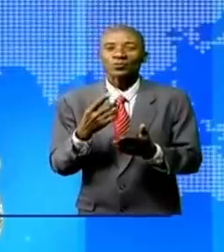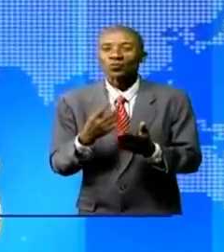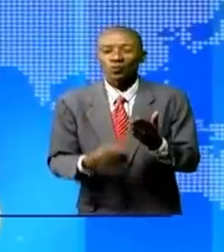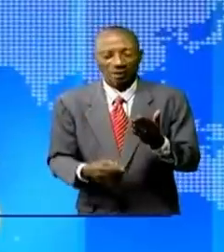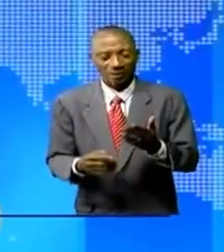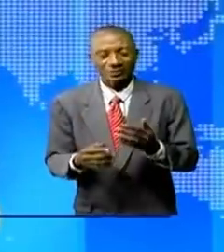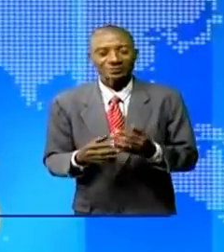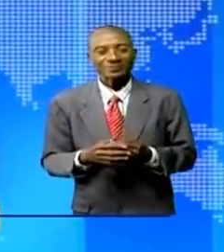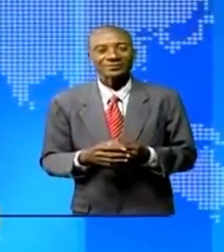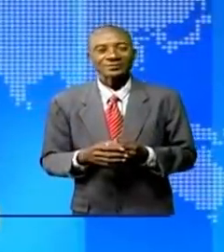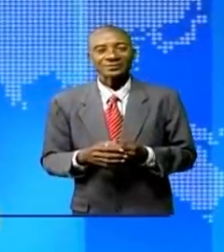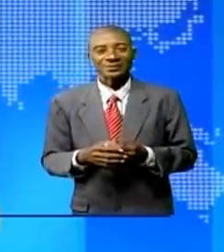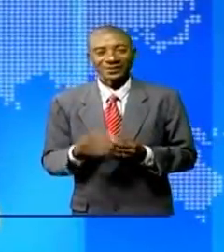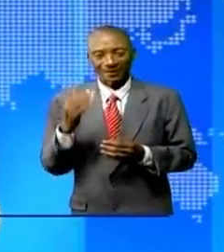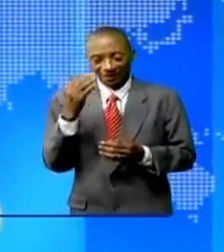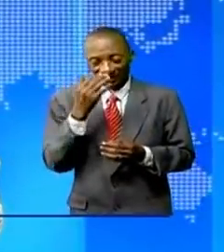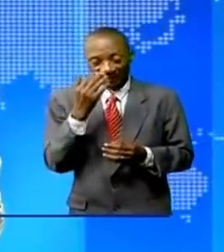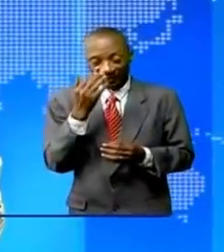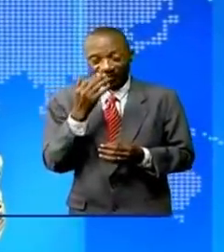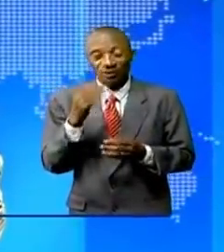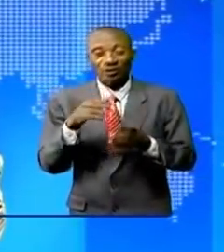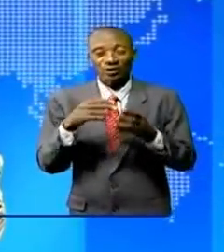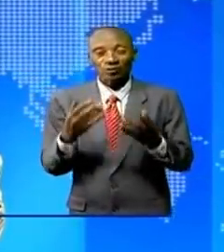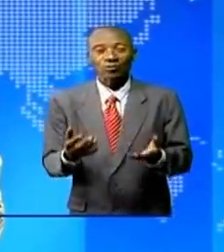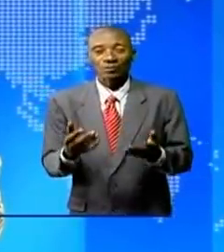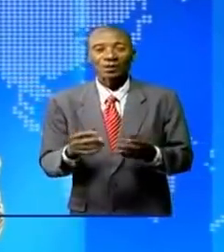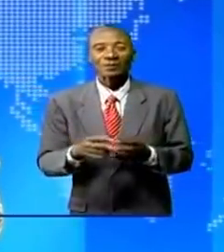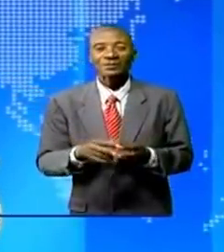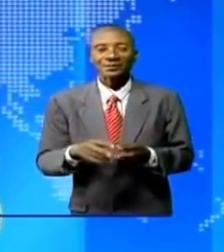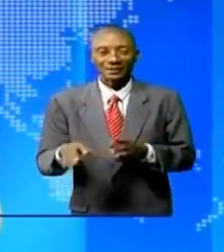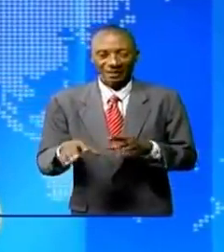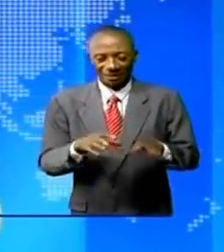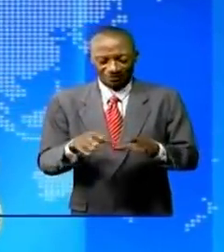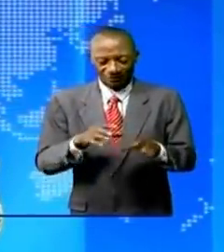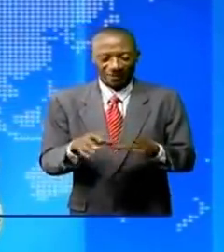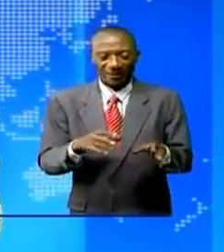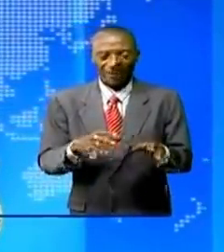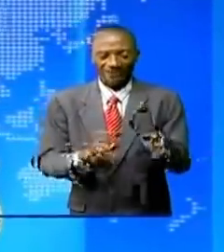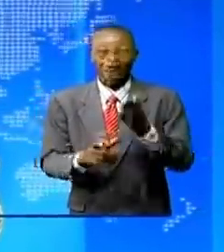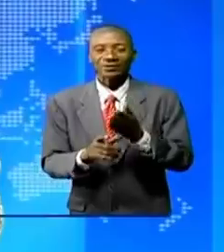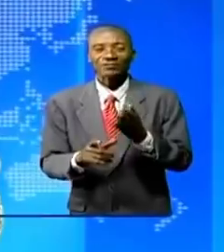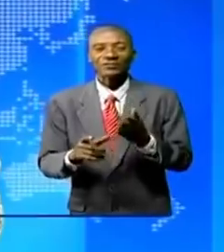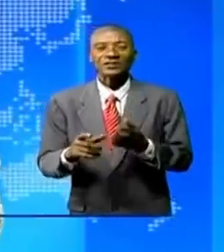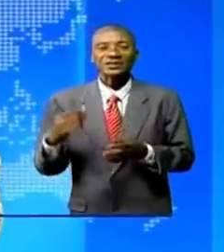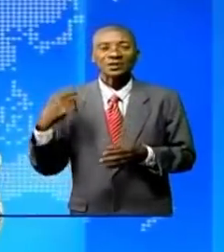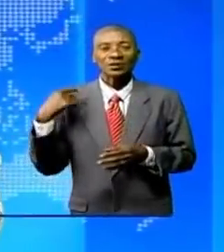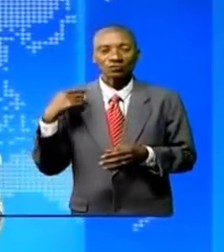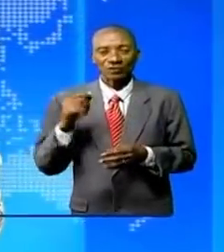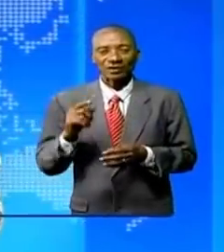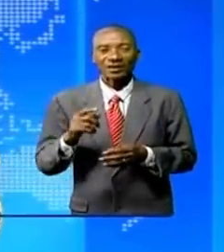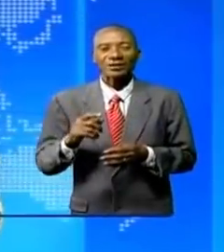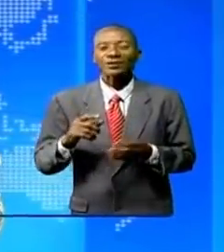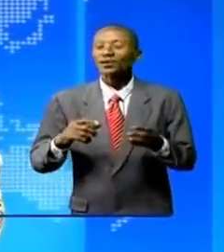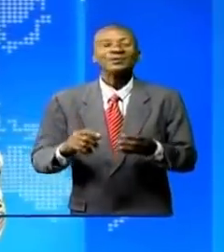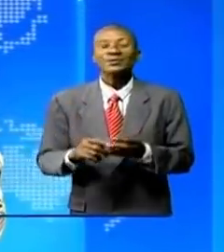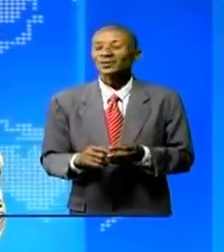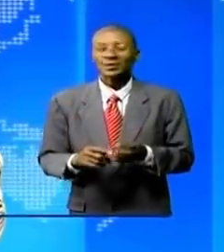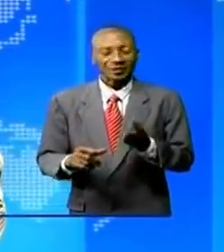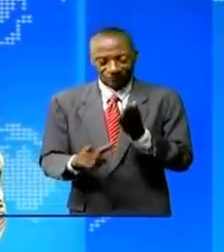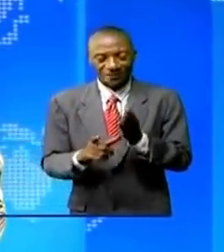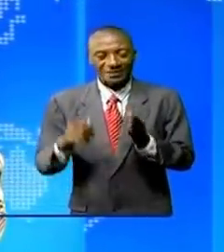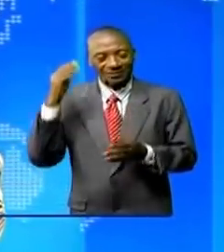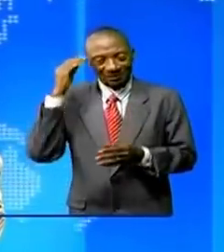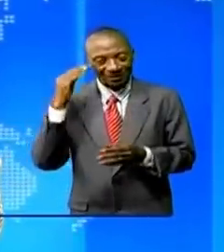participants d'échanger sur les questions liées à la persistance de la pandémie et épidémie, un des programmes de lutte